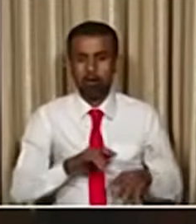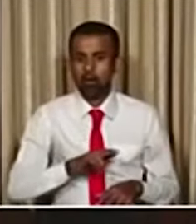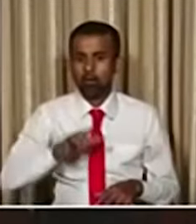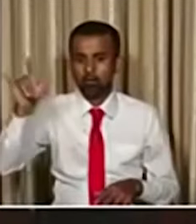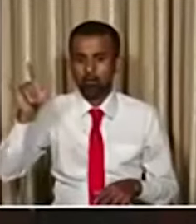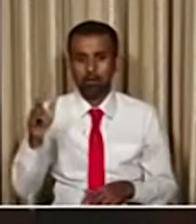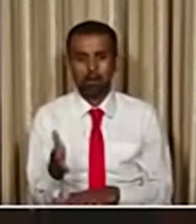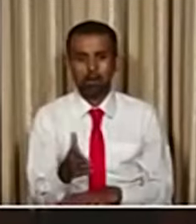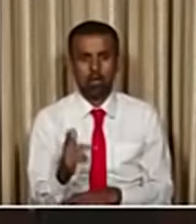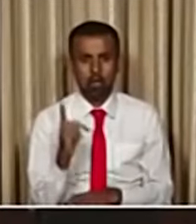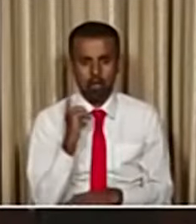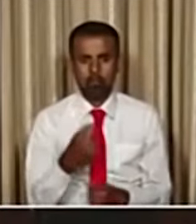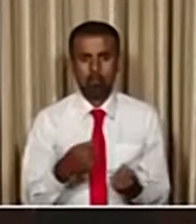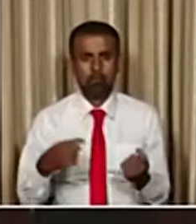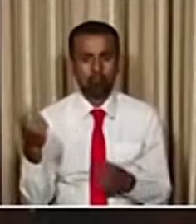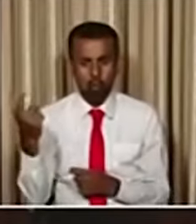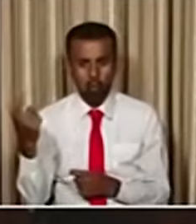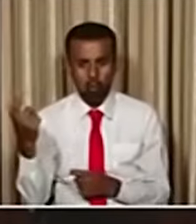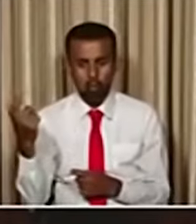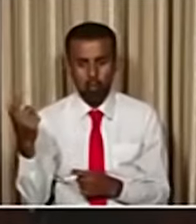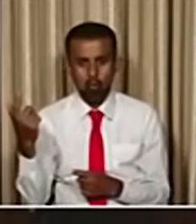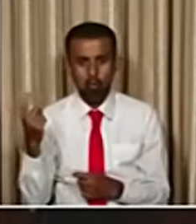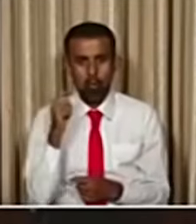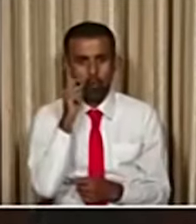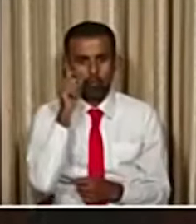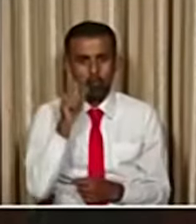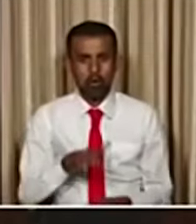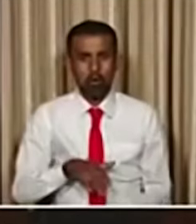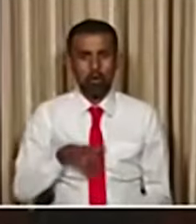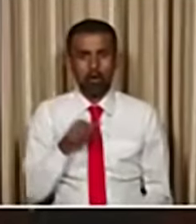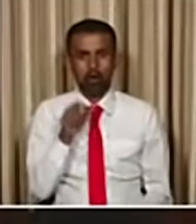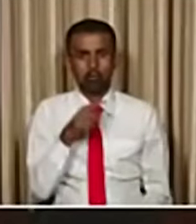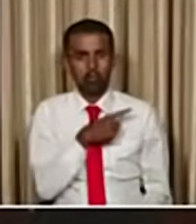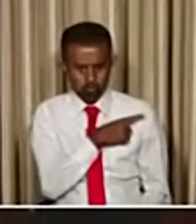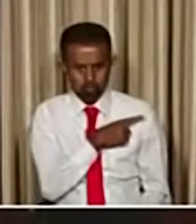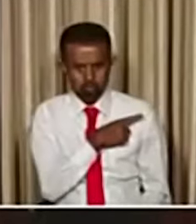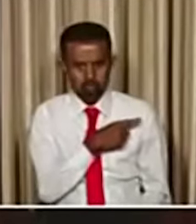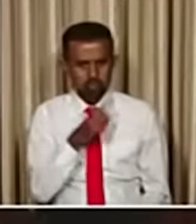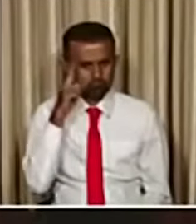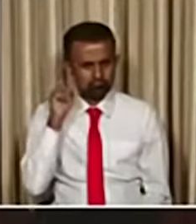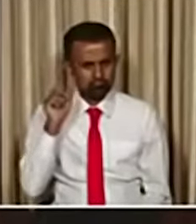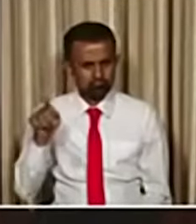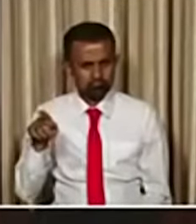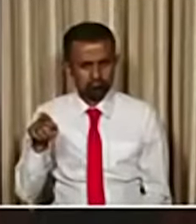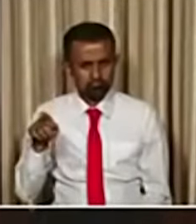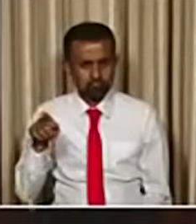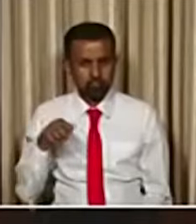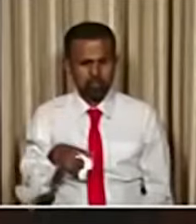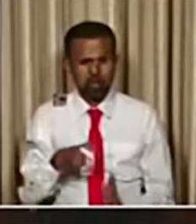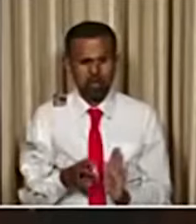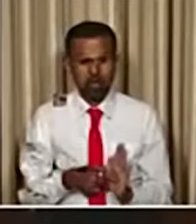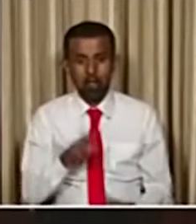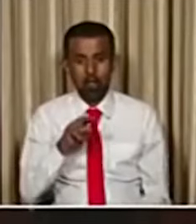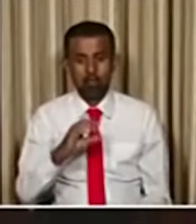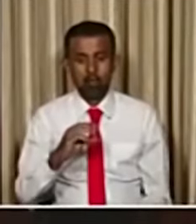තියෙනවා කුලි හමුදාවට මේ අය විකුණලා තියෙනවා ඔහු මේකේ මහා මොලකරු ඔහුද කියලා සැක හිතෙනවා. මොකද මෙහෙදි ලක්ෂ 20ක්